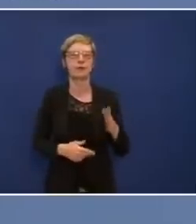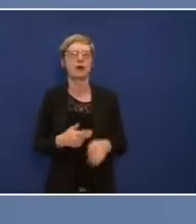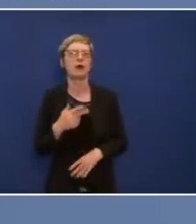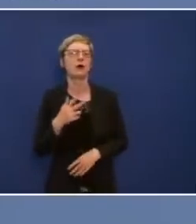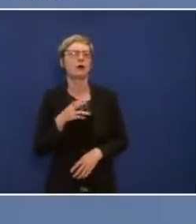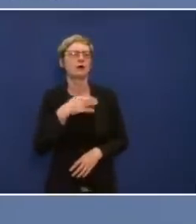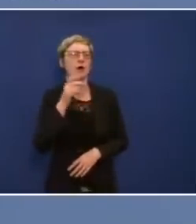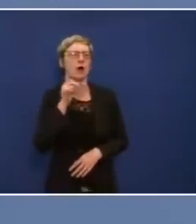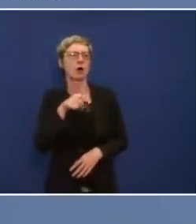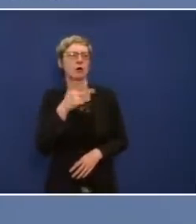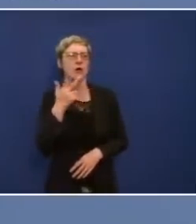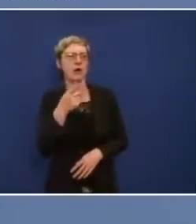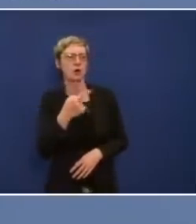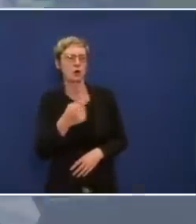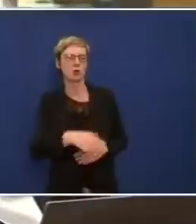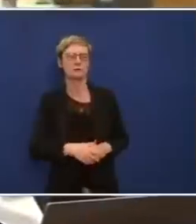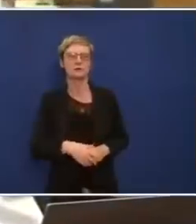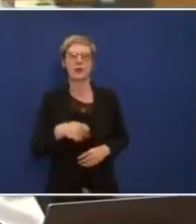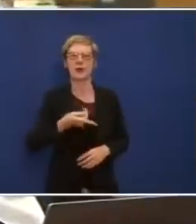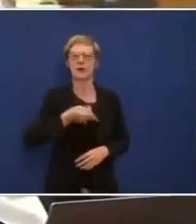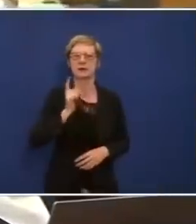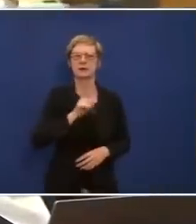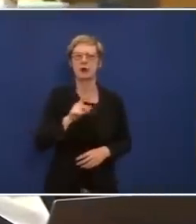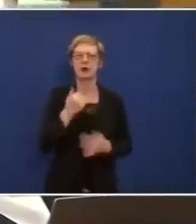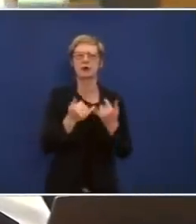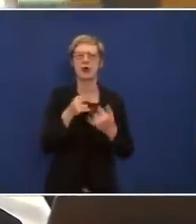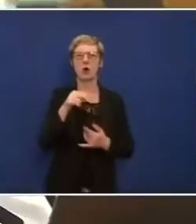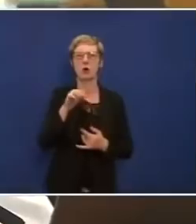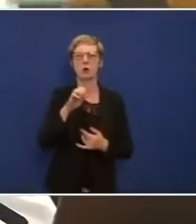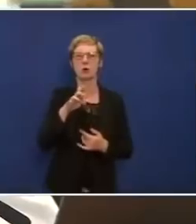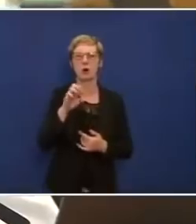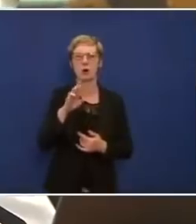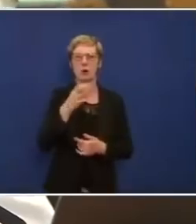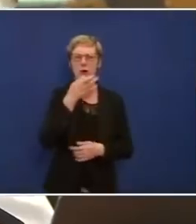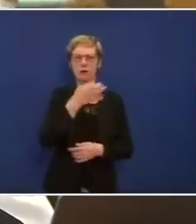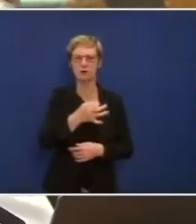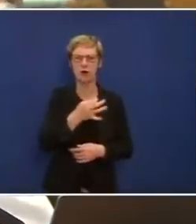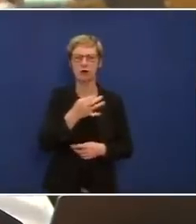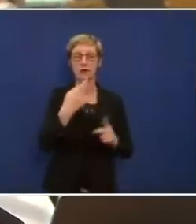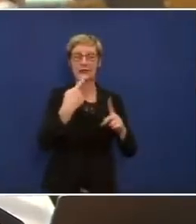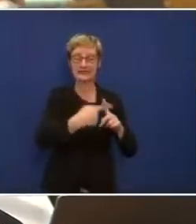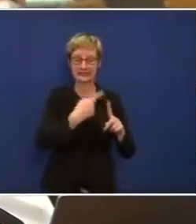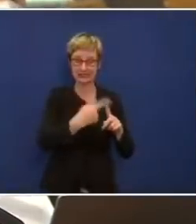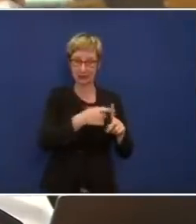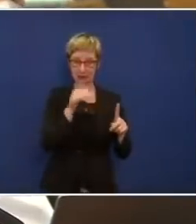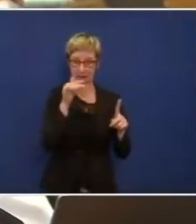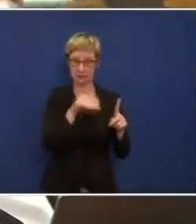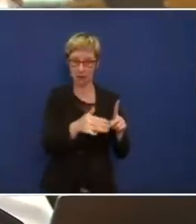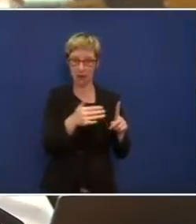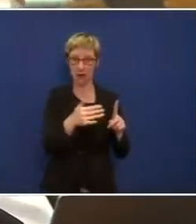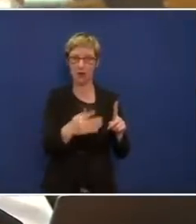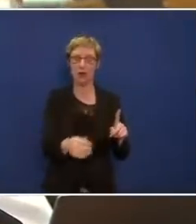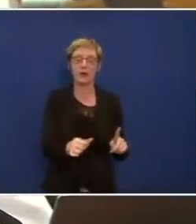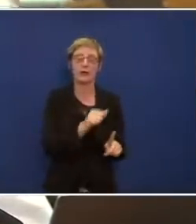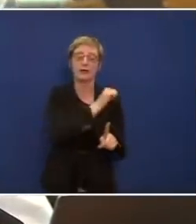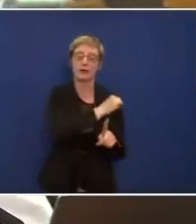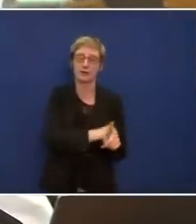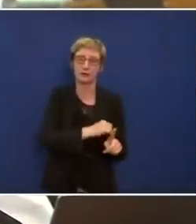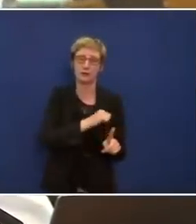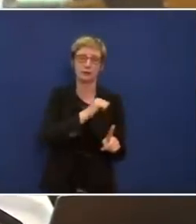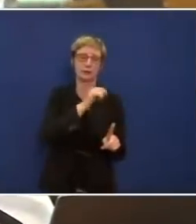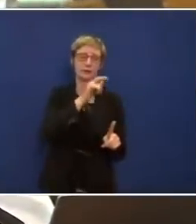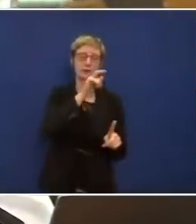Und zwar habe ich vergangene Woche Frau Nauber gefragt, ob es Erkenntnisse, Zahlen darüber gibt, wie hoch der Anteil von Geimpften an